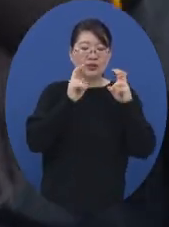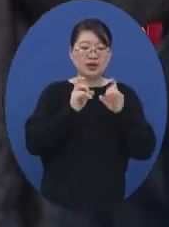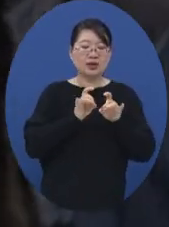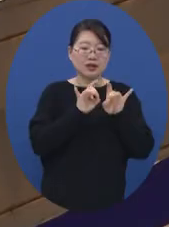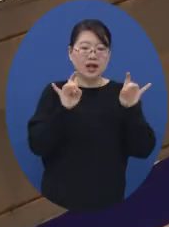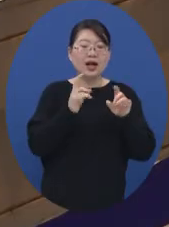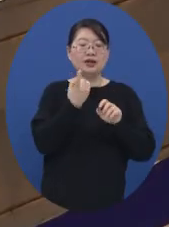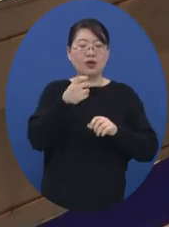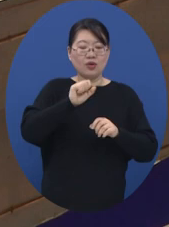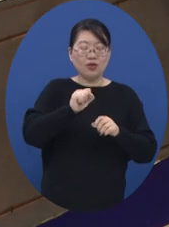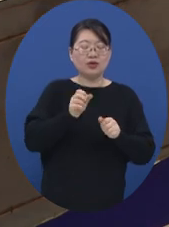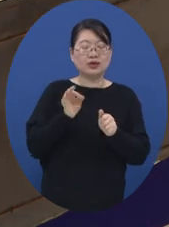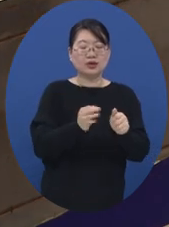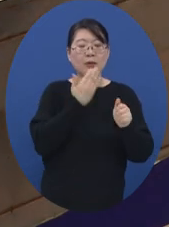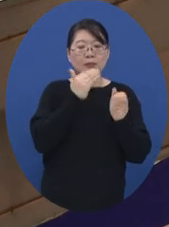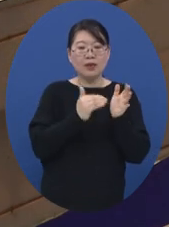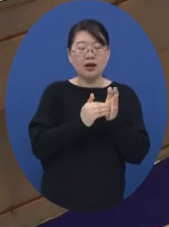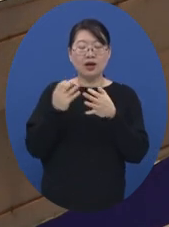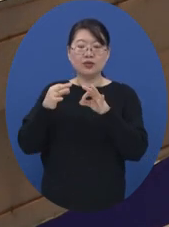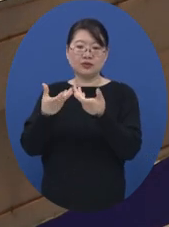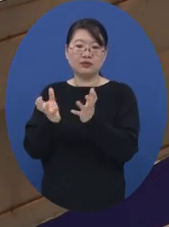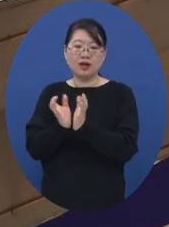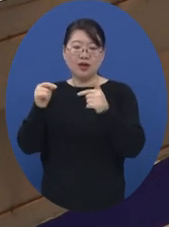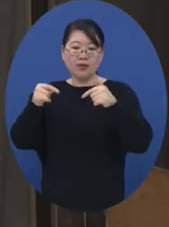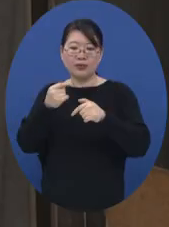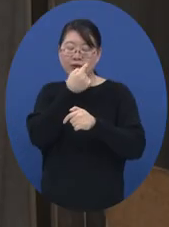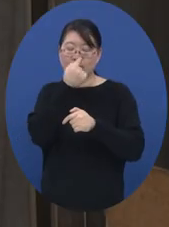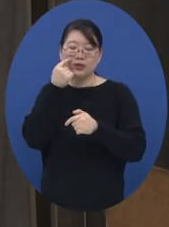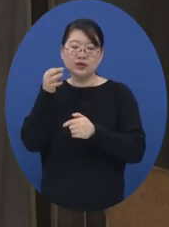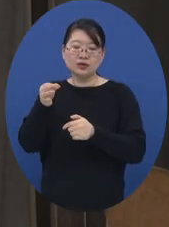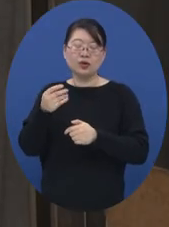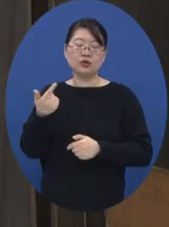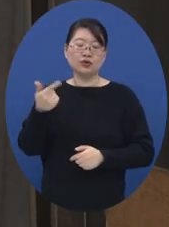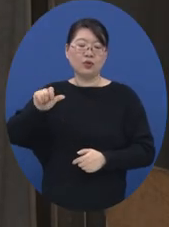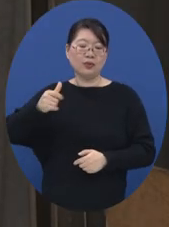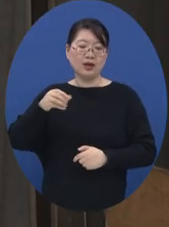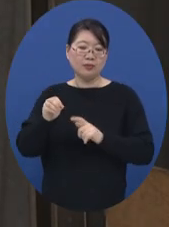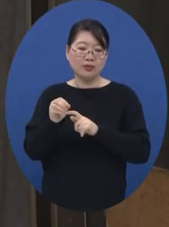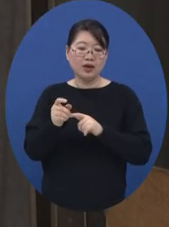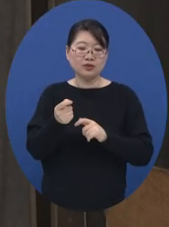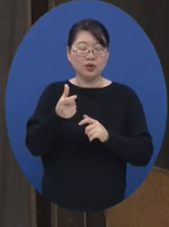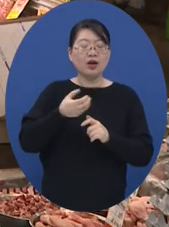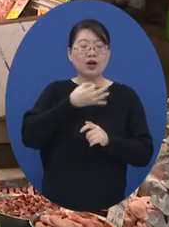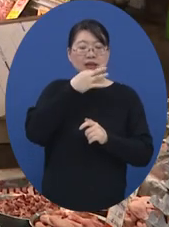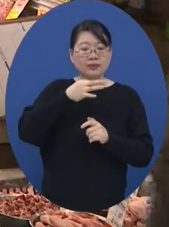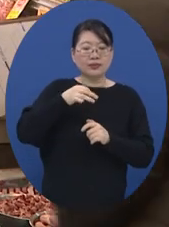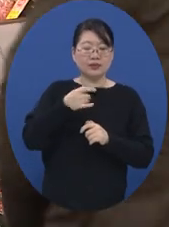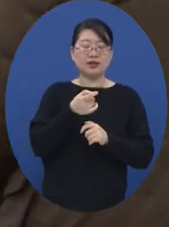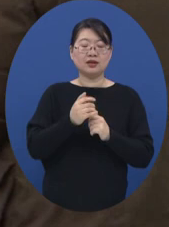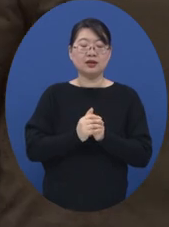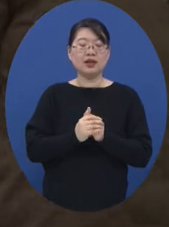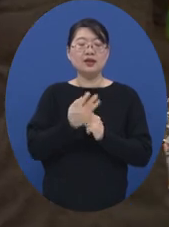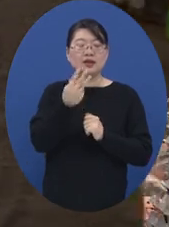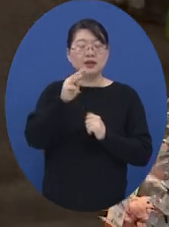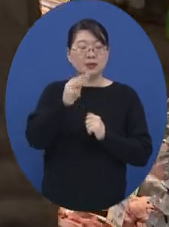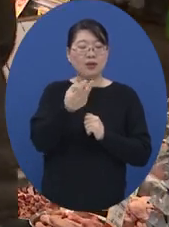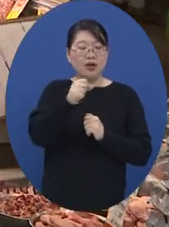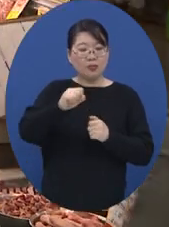있습니다. 이 밖에도 금융기관 협약보증금 6,500억 원, 초저금리보증